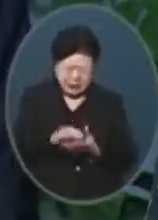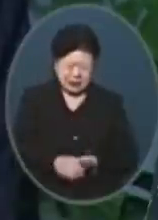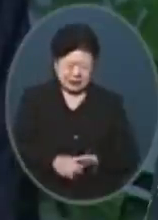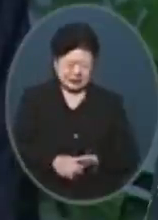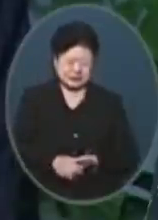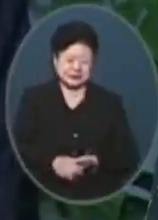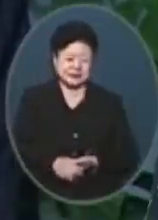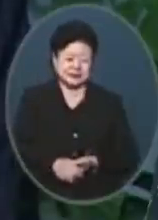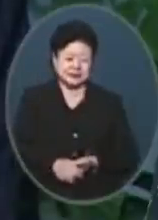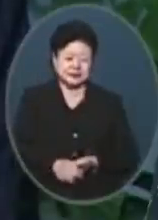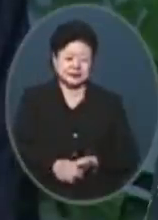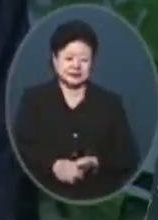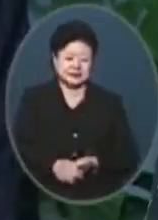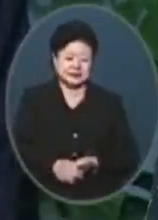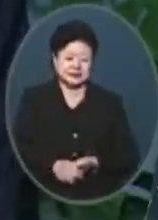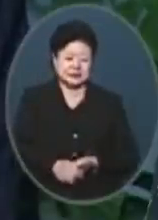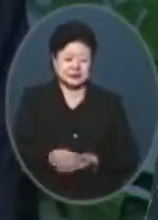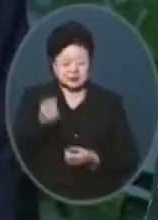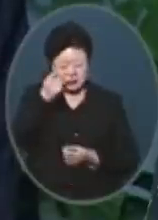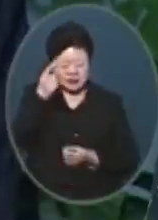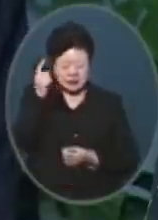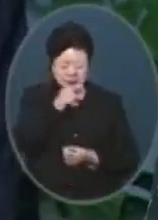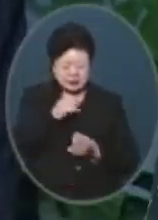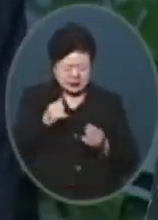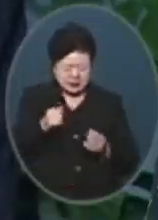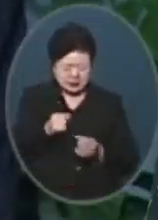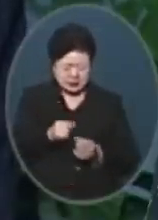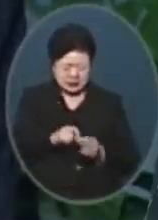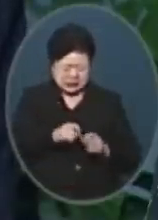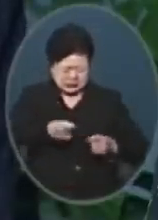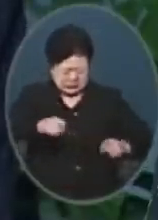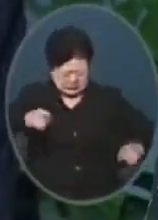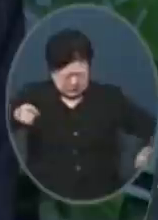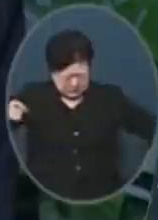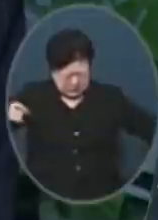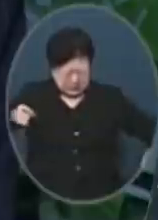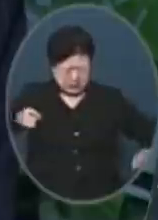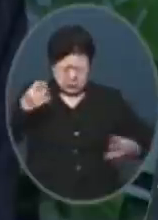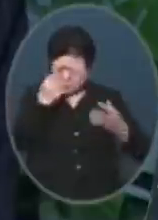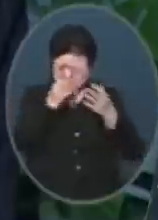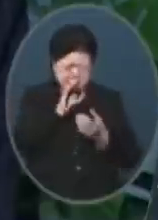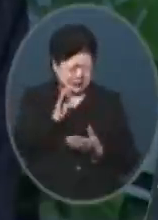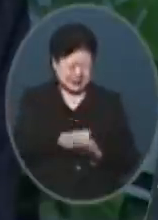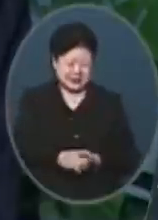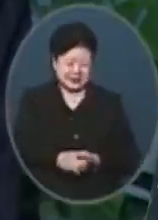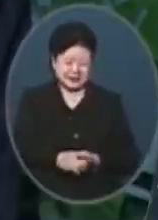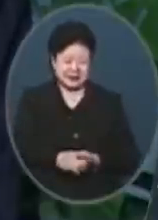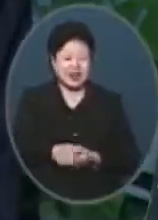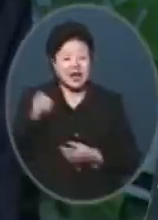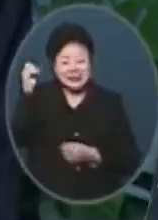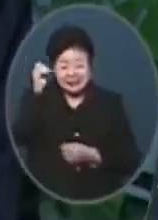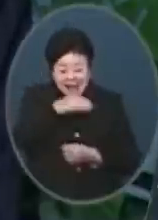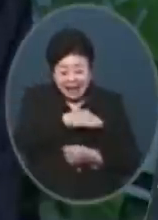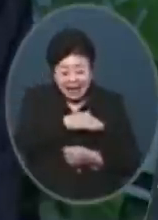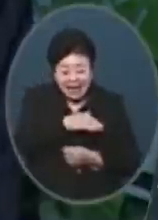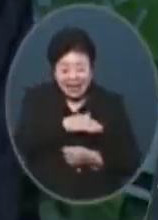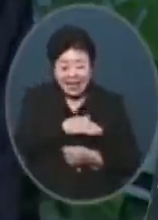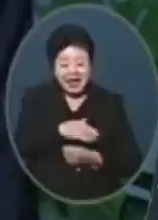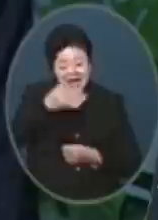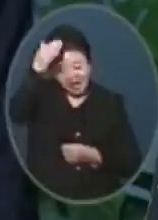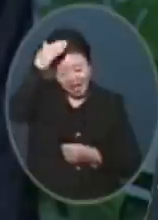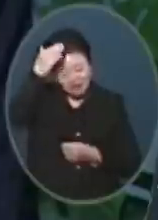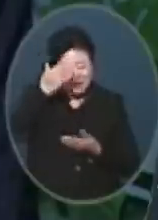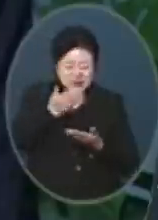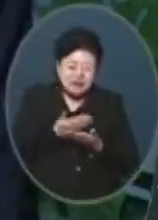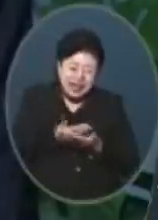좋아야 됩니다. 머리가 나쁜 사람은 그런 좋은 문장을 쓸 수 없어요. 그냥 안수기도 해